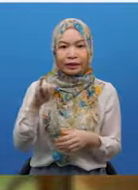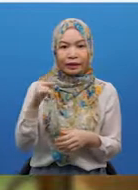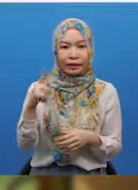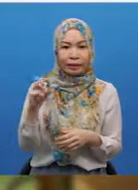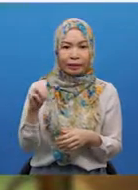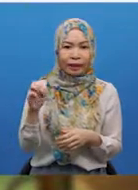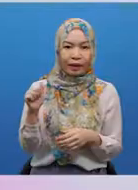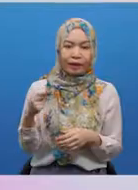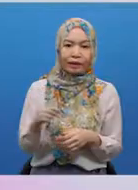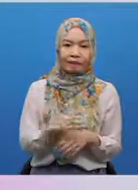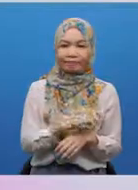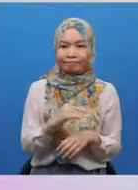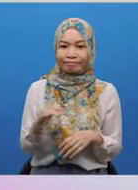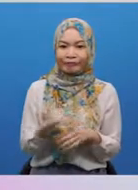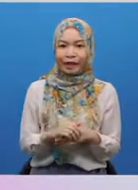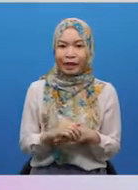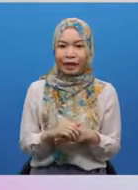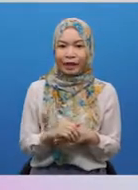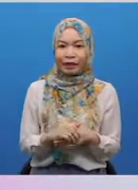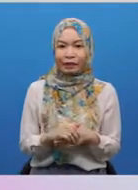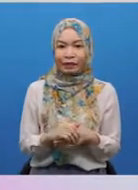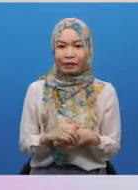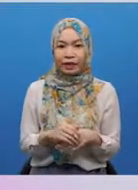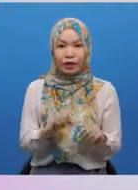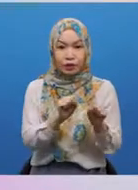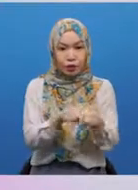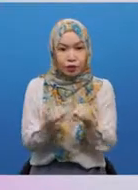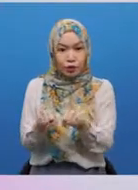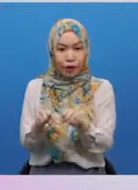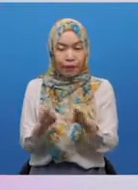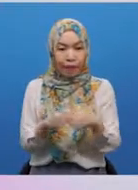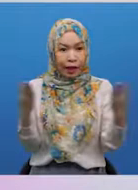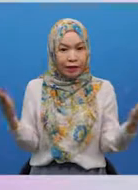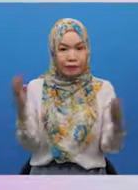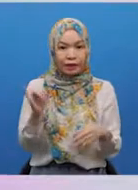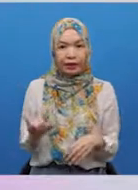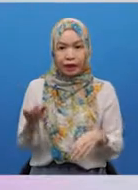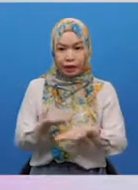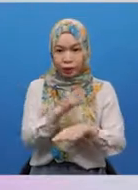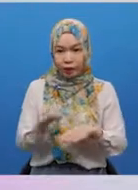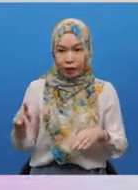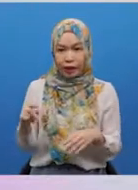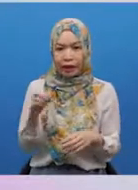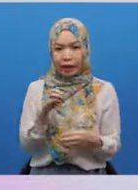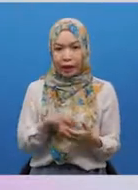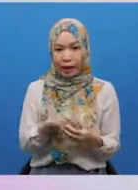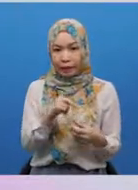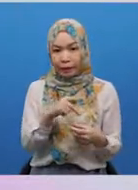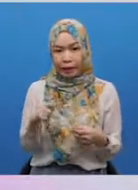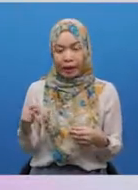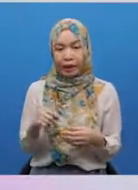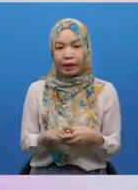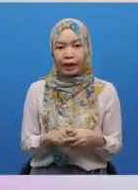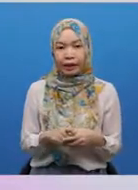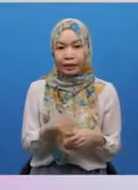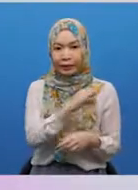Konsep ragam bahasa pula ialah susunan bahasa yang digunakan dalam karangan atau percakapan